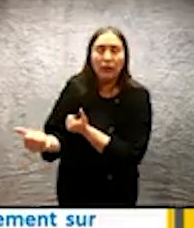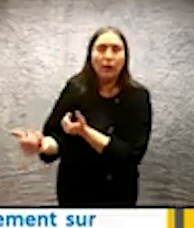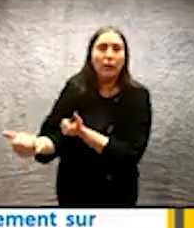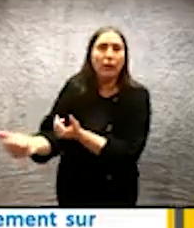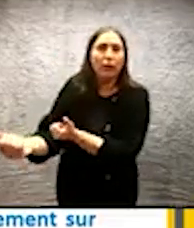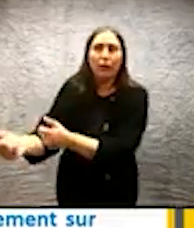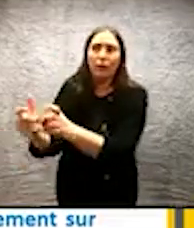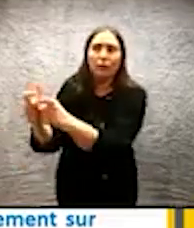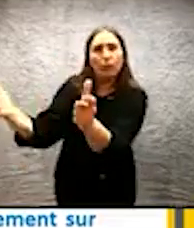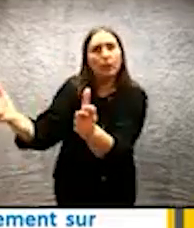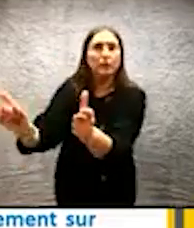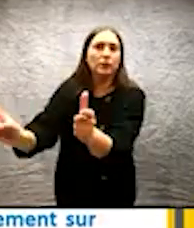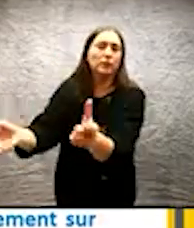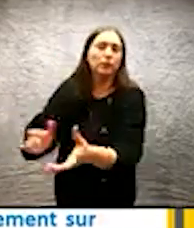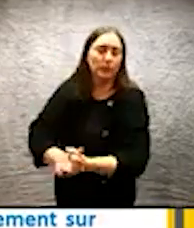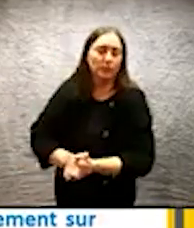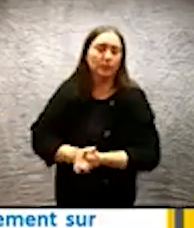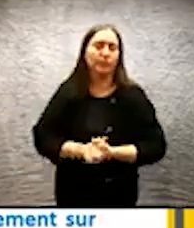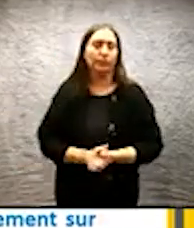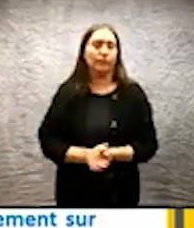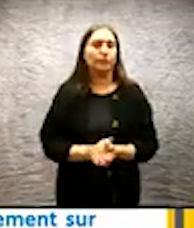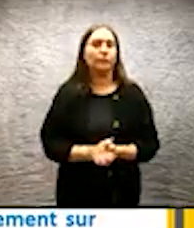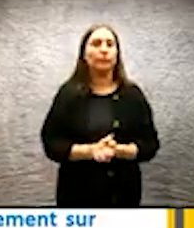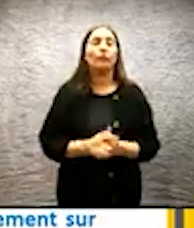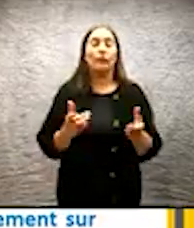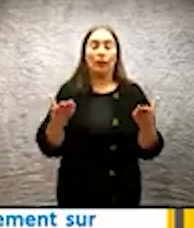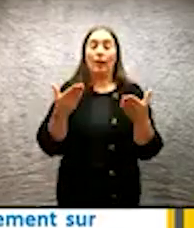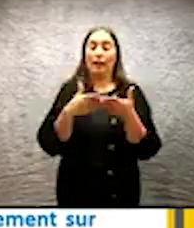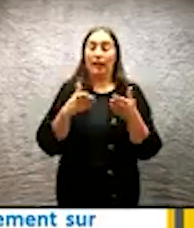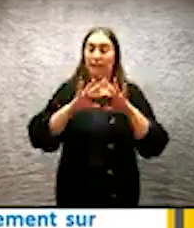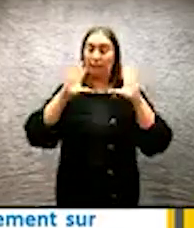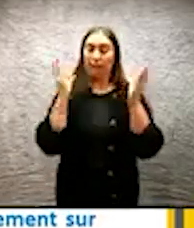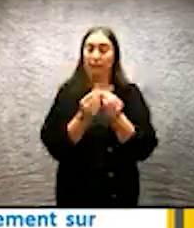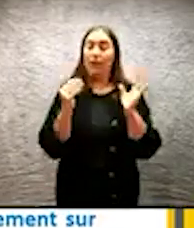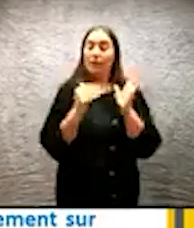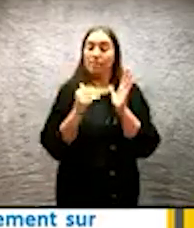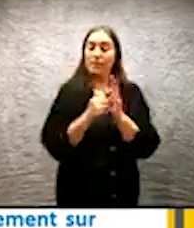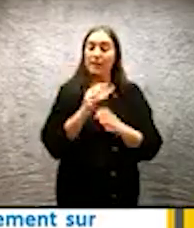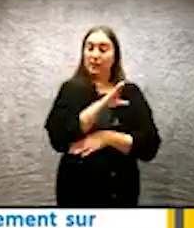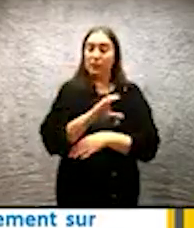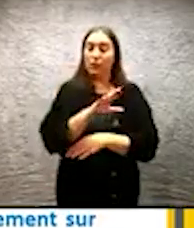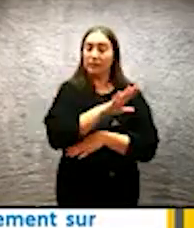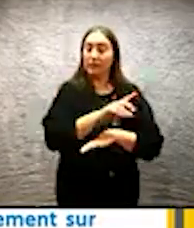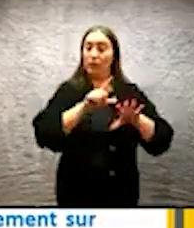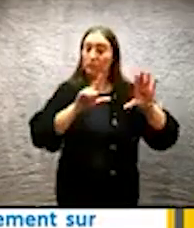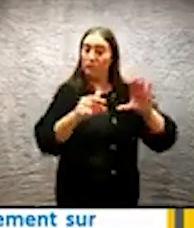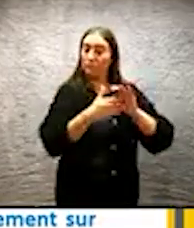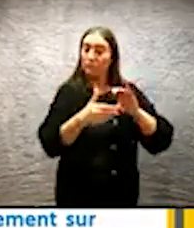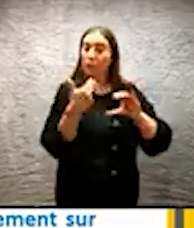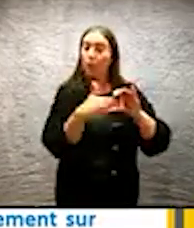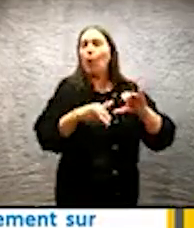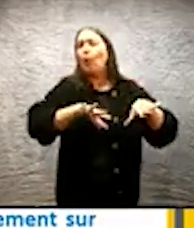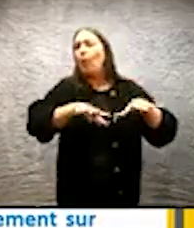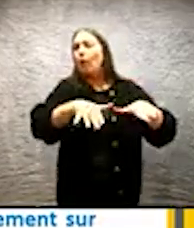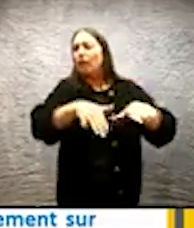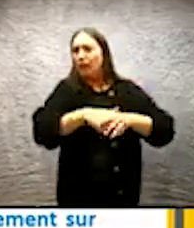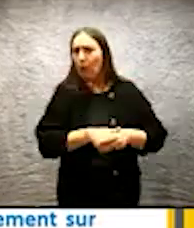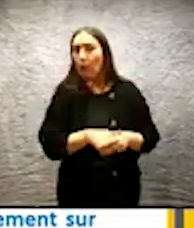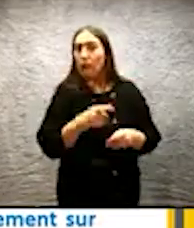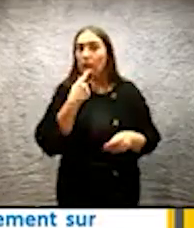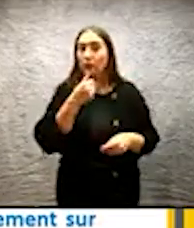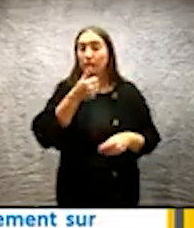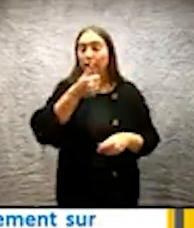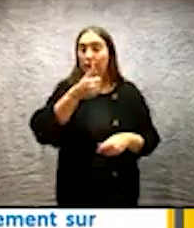nos entreprises. Et nous avons donc un crédit global de 857 000 euros et des poussières qui correspondent au tiers donc